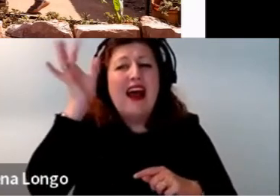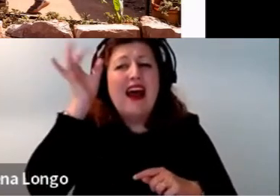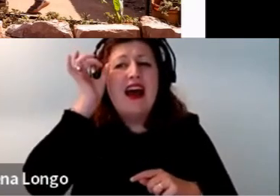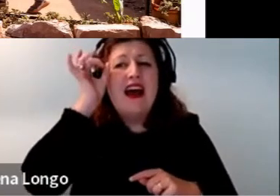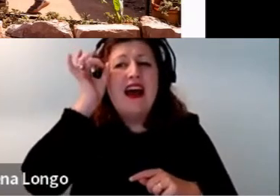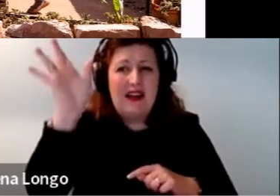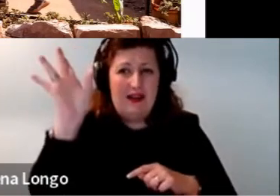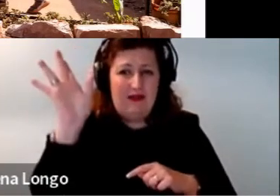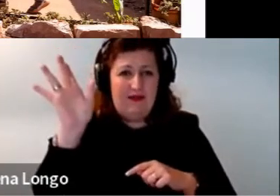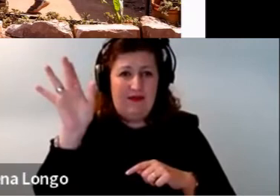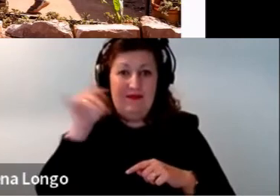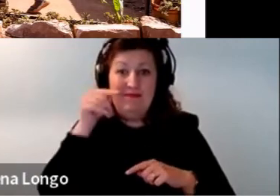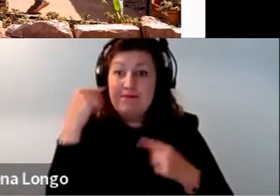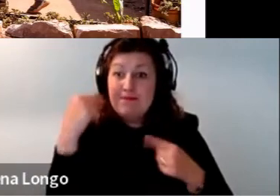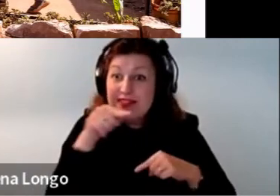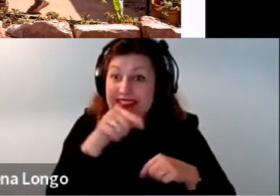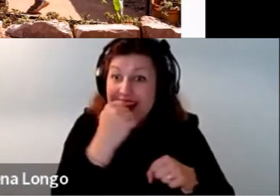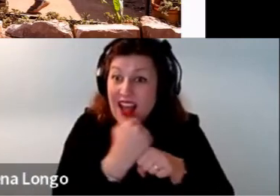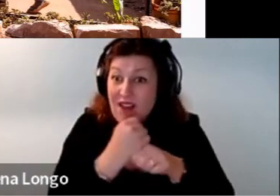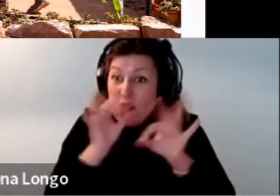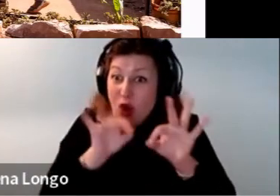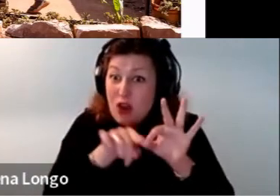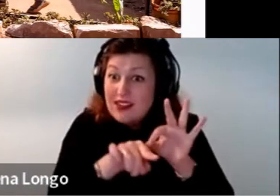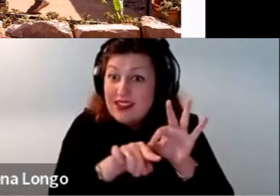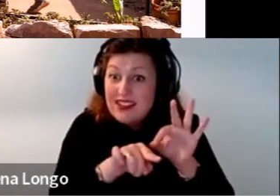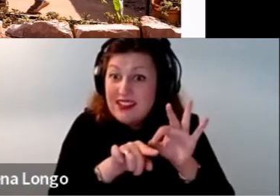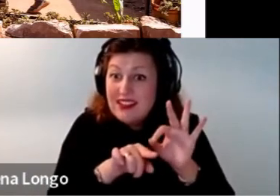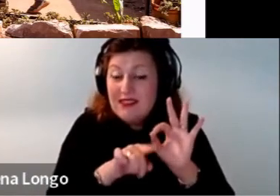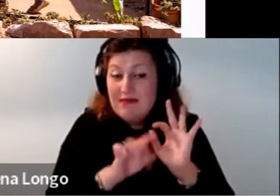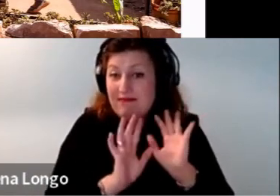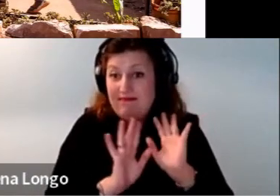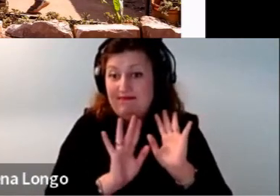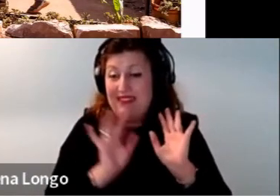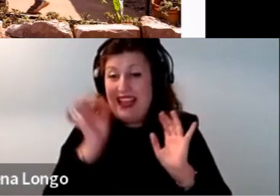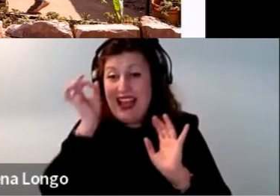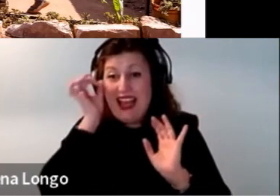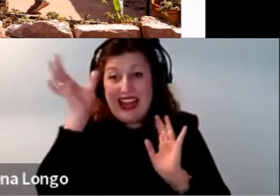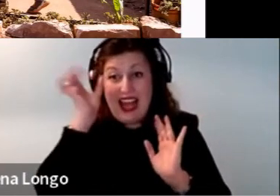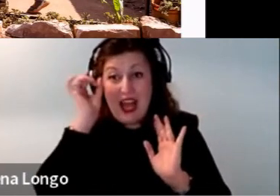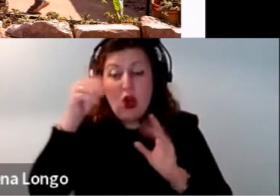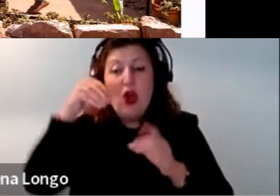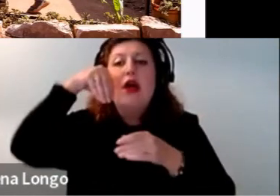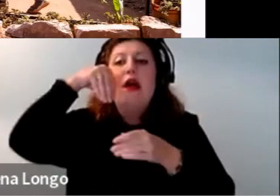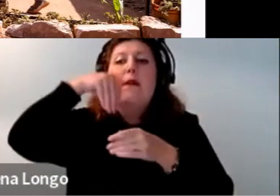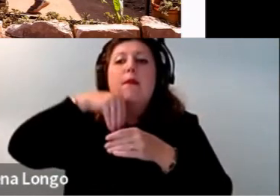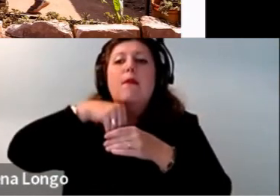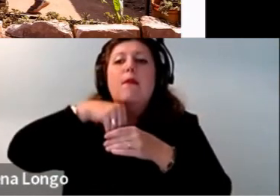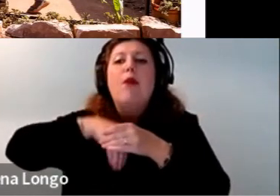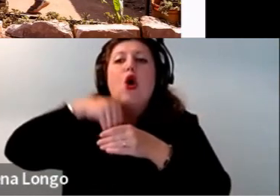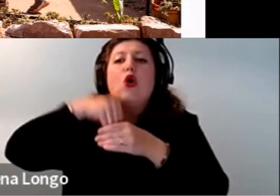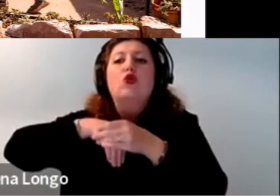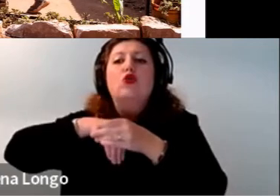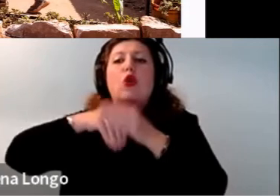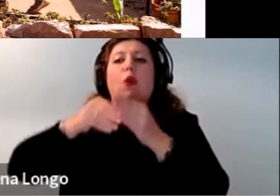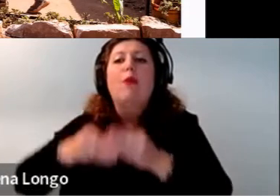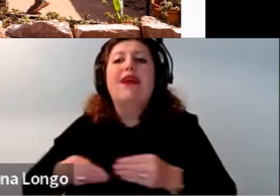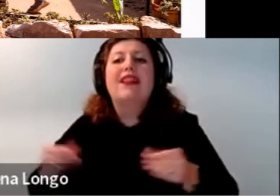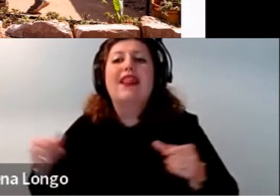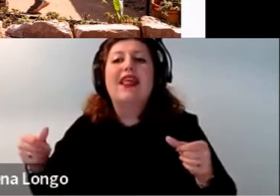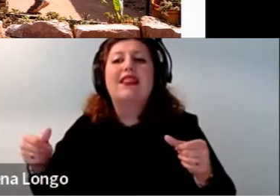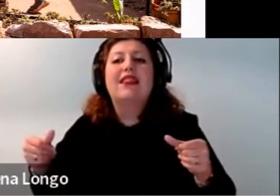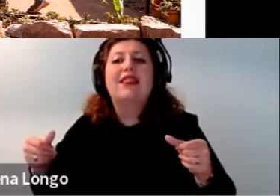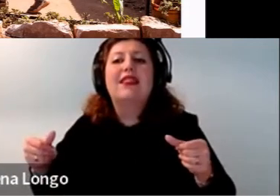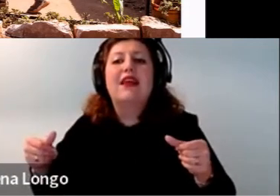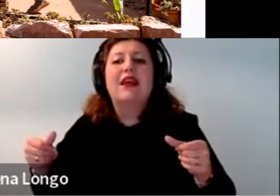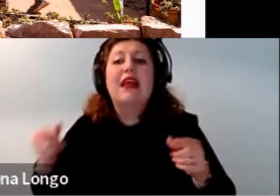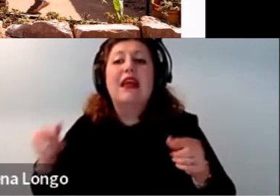che abbiamo visto questo genere di lavoro, anche se qui non c'è il pozzo perdente, quindi necessita di